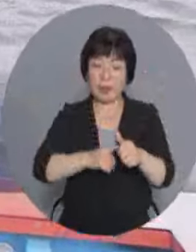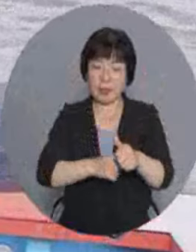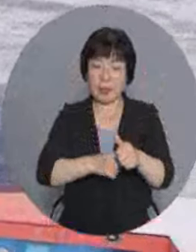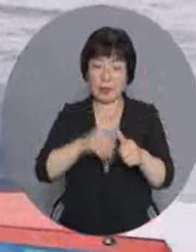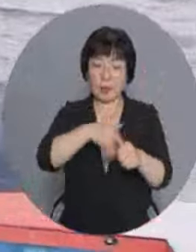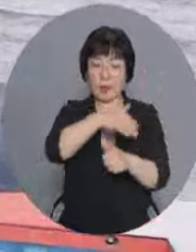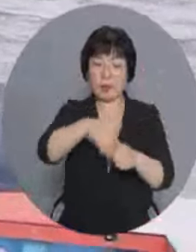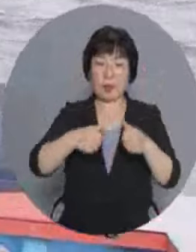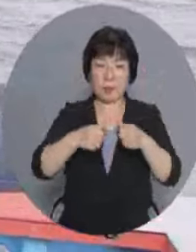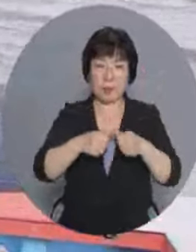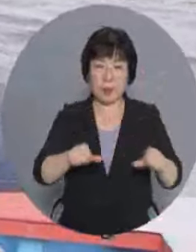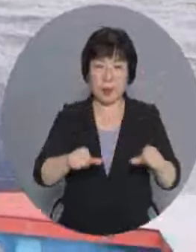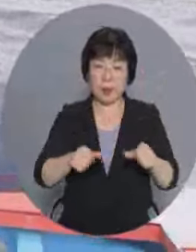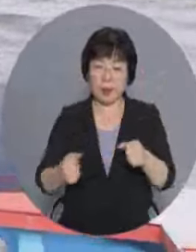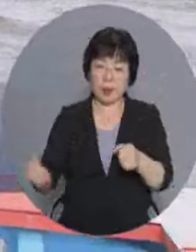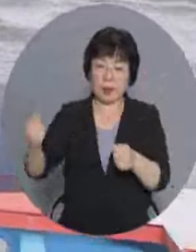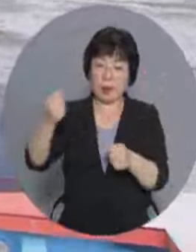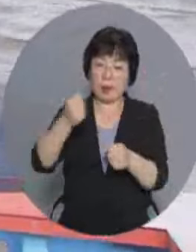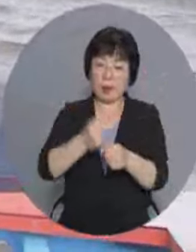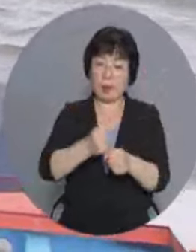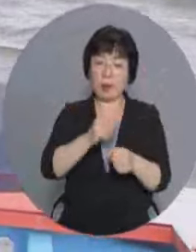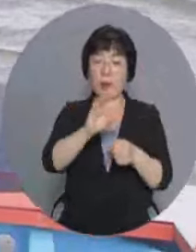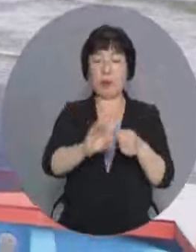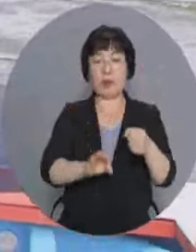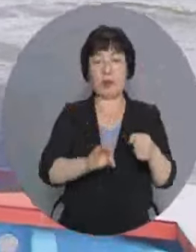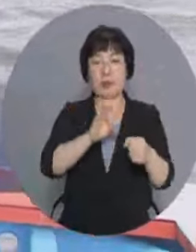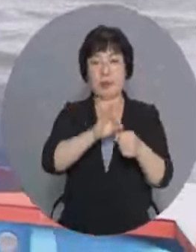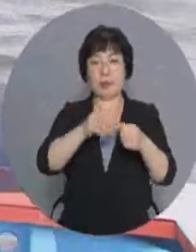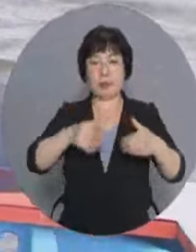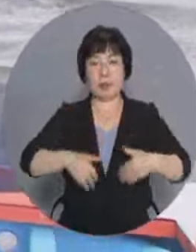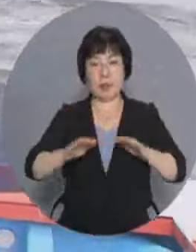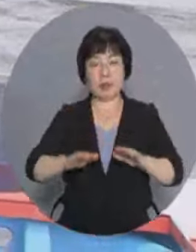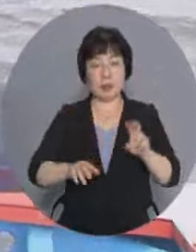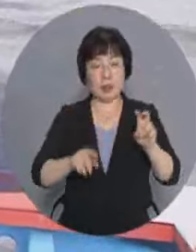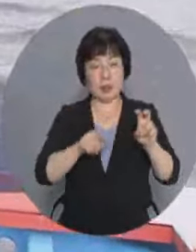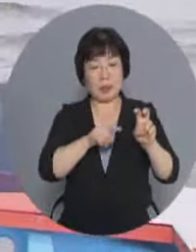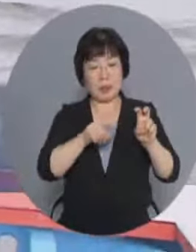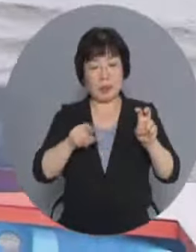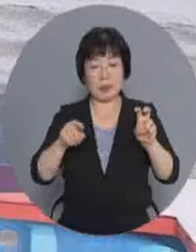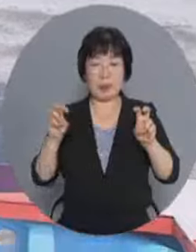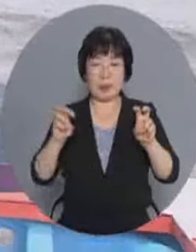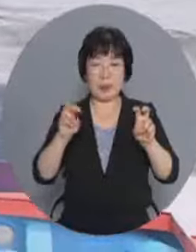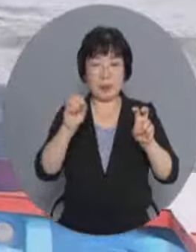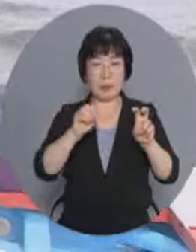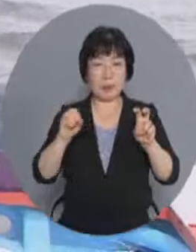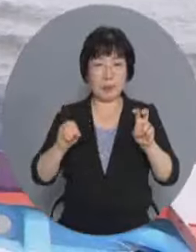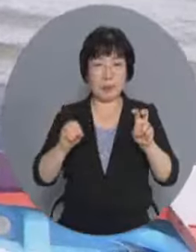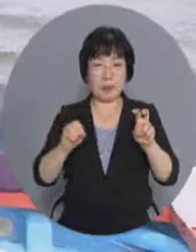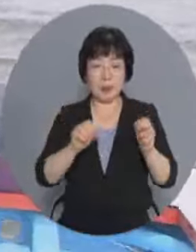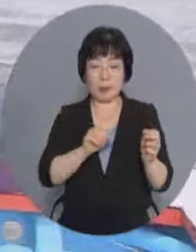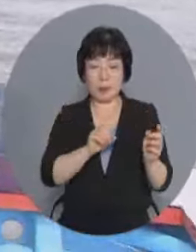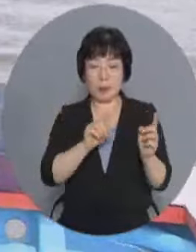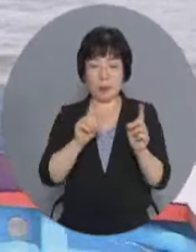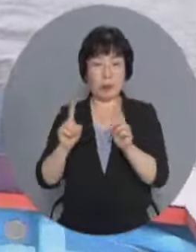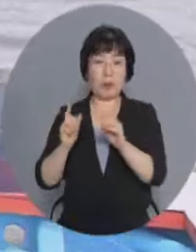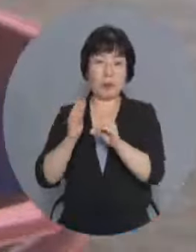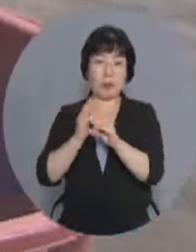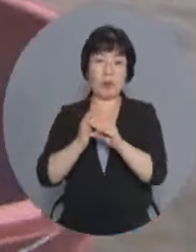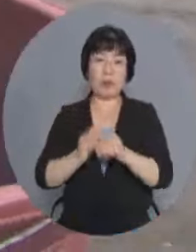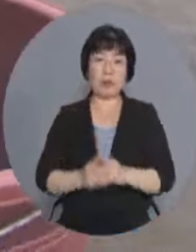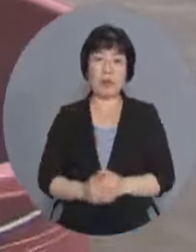변화가 되면은 회복 기간이 한 10년 정도 걸리더라고요. 자, 그 영향이고 지금 자원이 한 20, 30% 정도 회복된